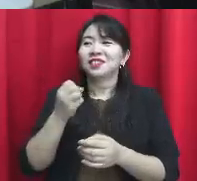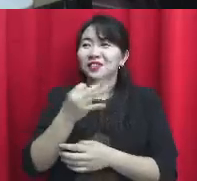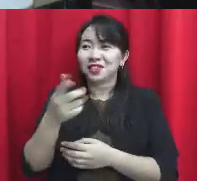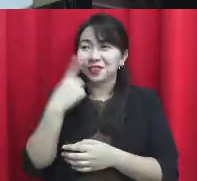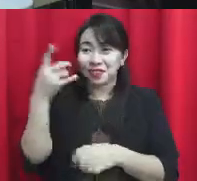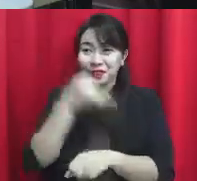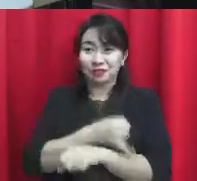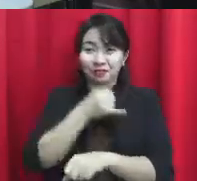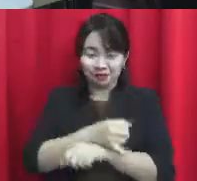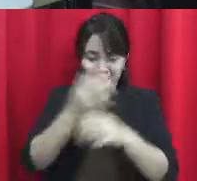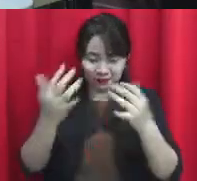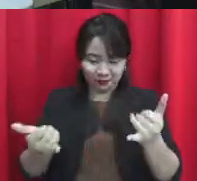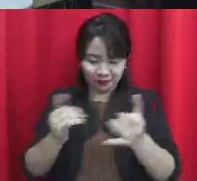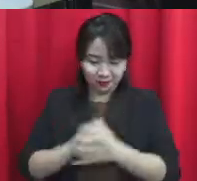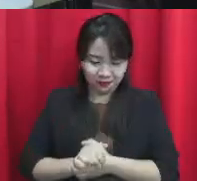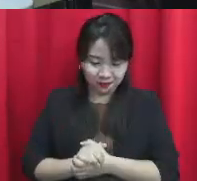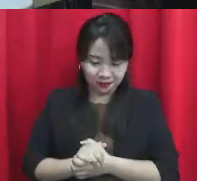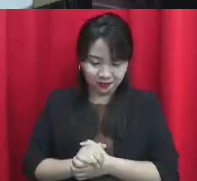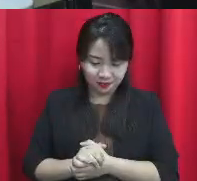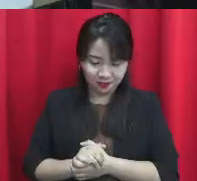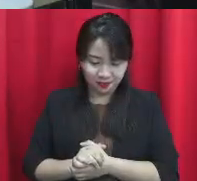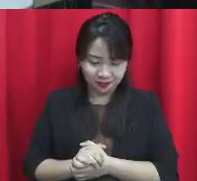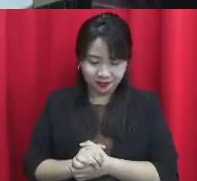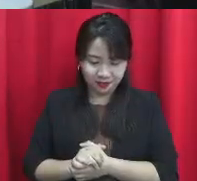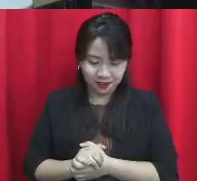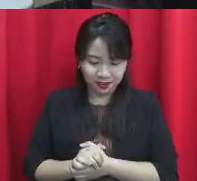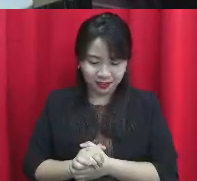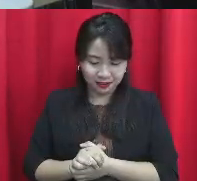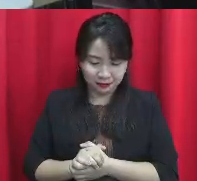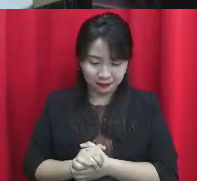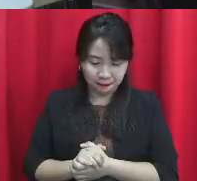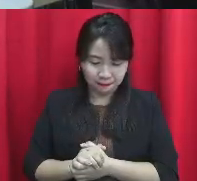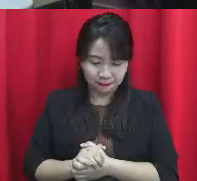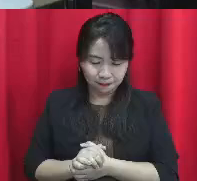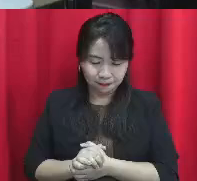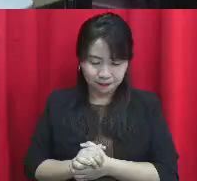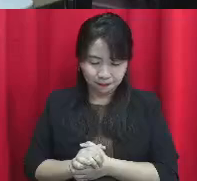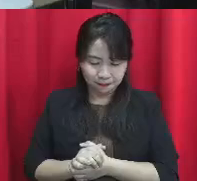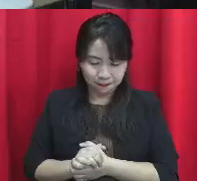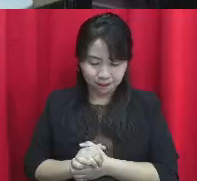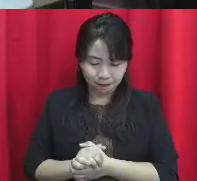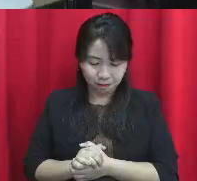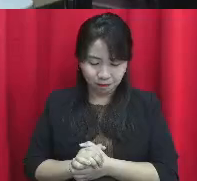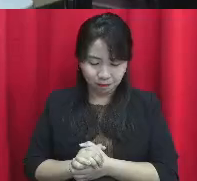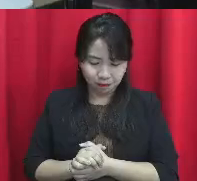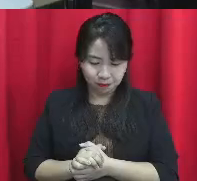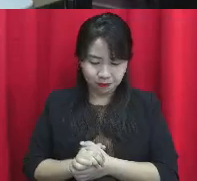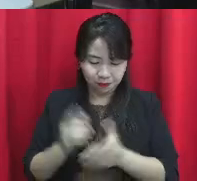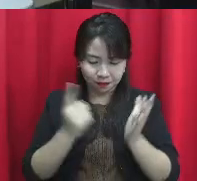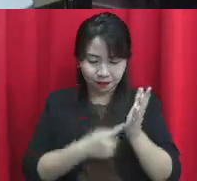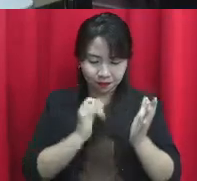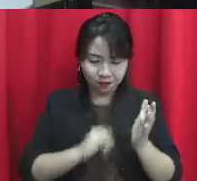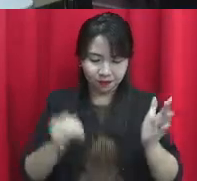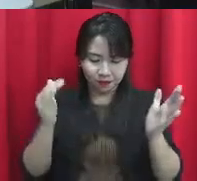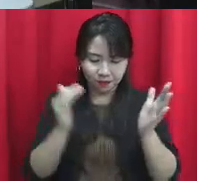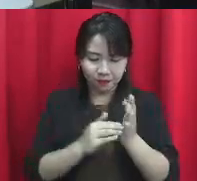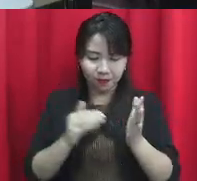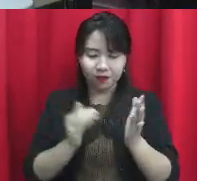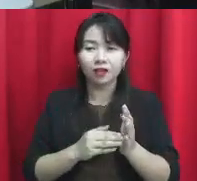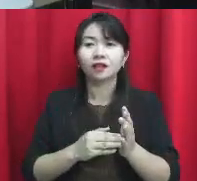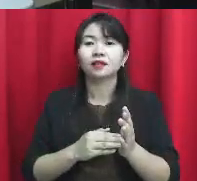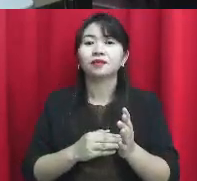Ministry that invested in the summer balingatan program natin tandaan natin This is not just a program This is a program